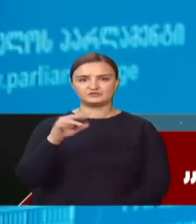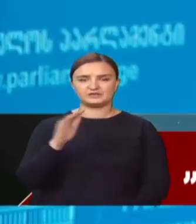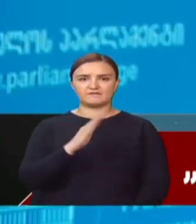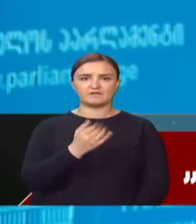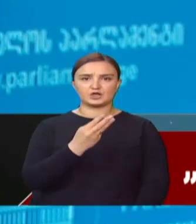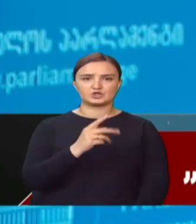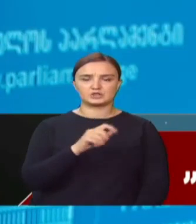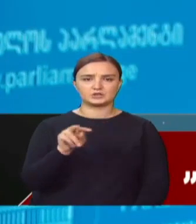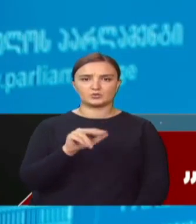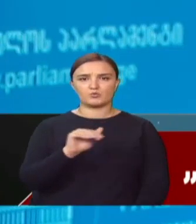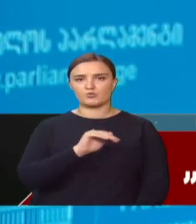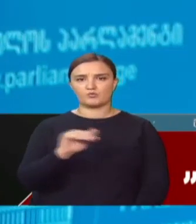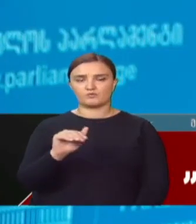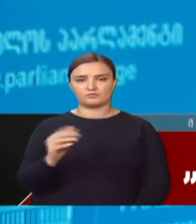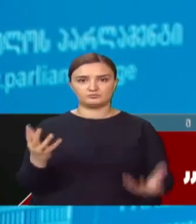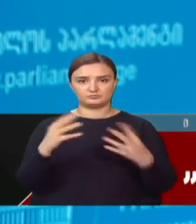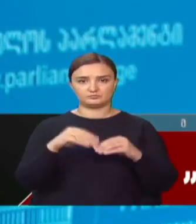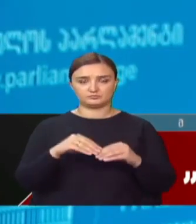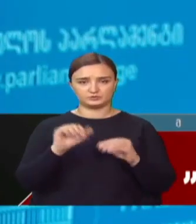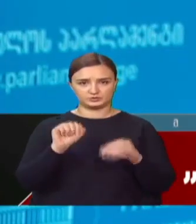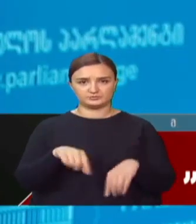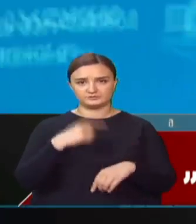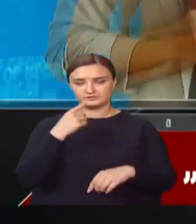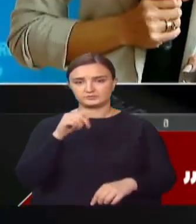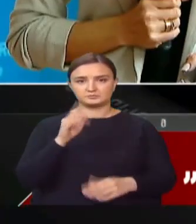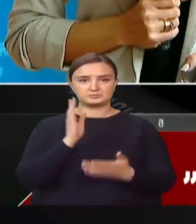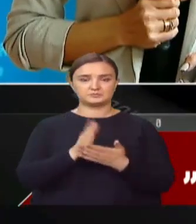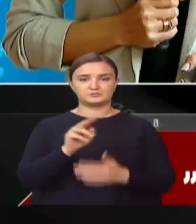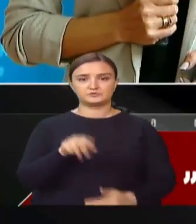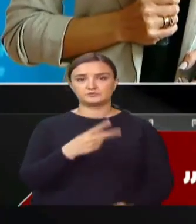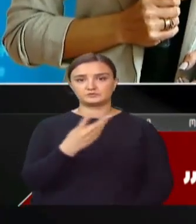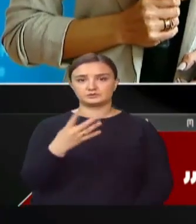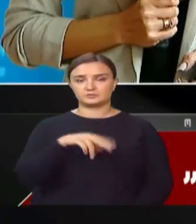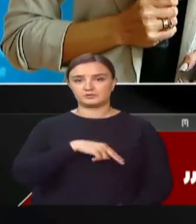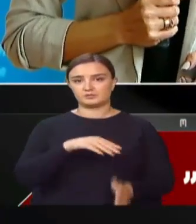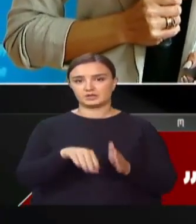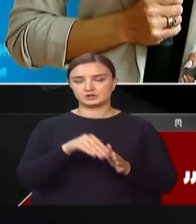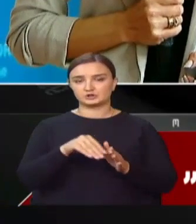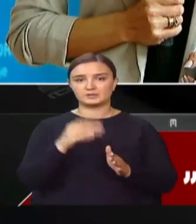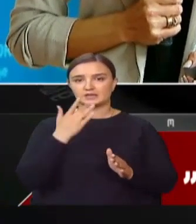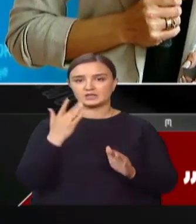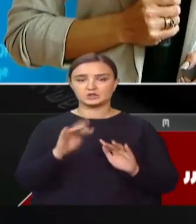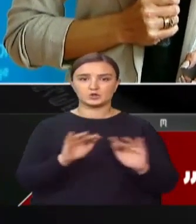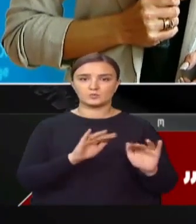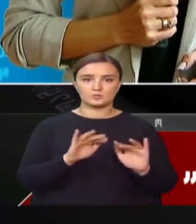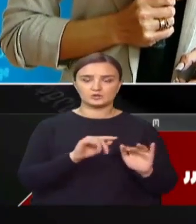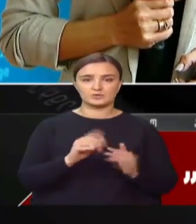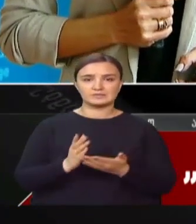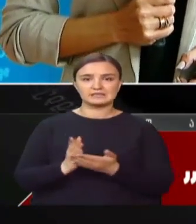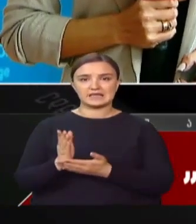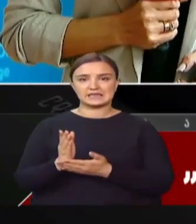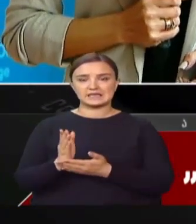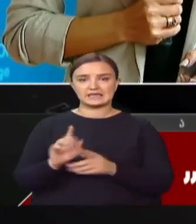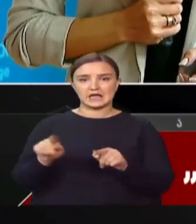გაერთიანების შემდეგ შეგვიძლია უკვე პირდაპირ ვთქვათ, რომ 2024 წლის საპარლამენტო არჩევნებზე ნაციონალური მოძრაობა და სტრატეგია